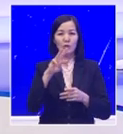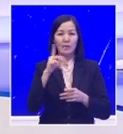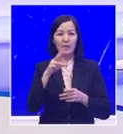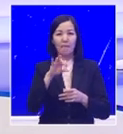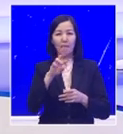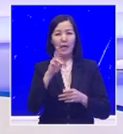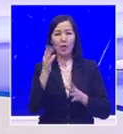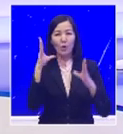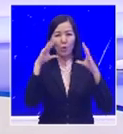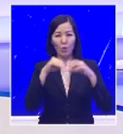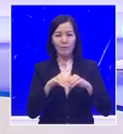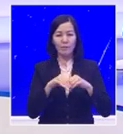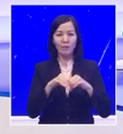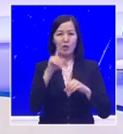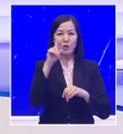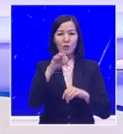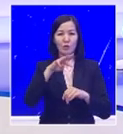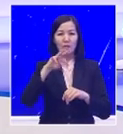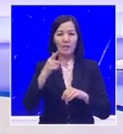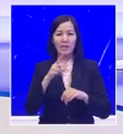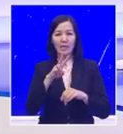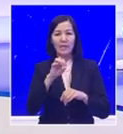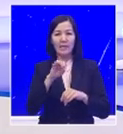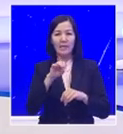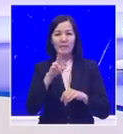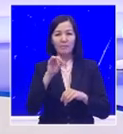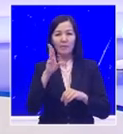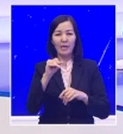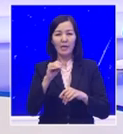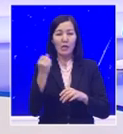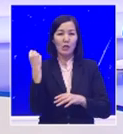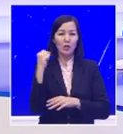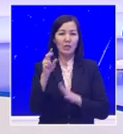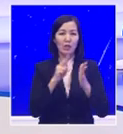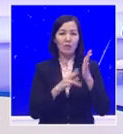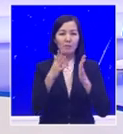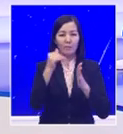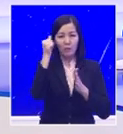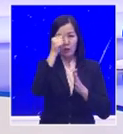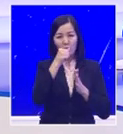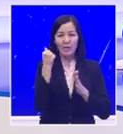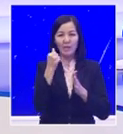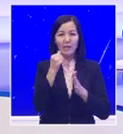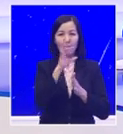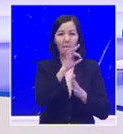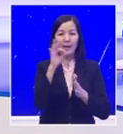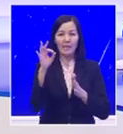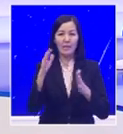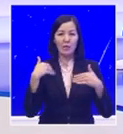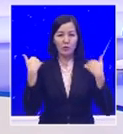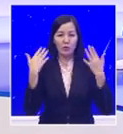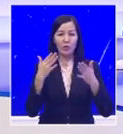мельхиор қоспасынан және 100 теңгелік нейлзбер қоспасынан жеңіске 75 жыл коллекциялық монеталары айналысқа